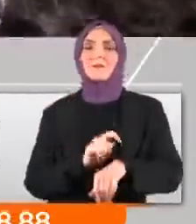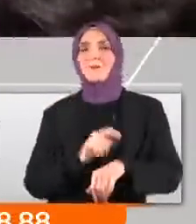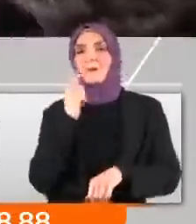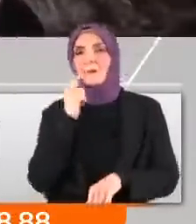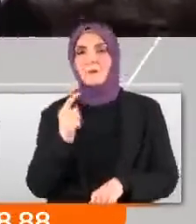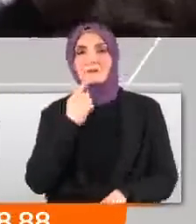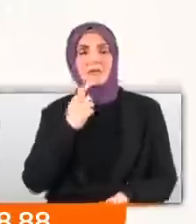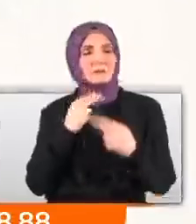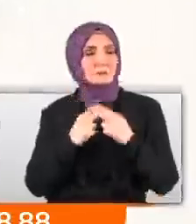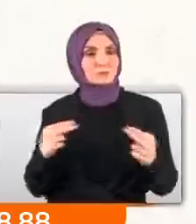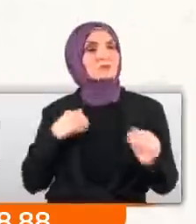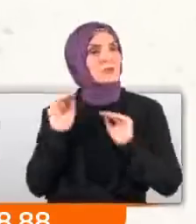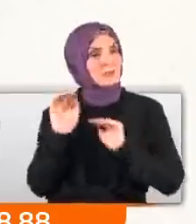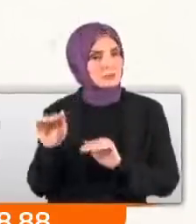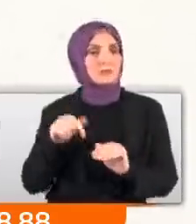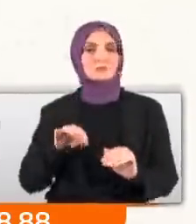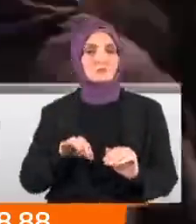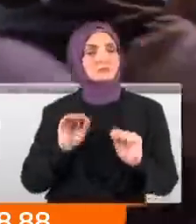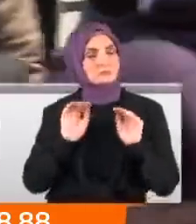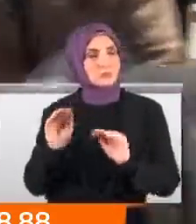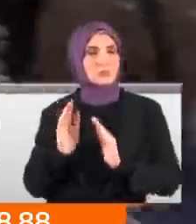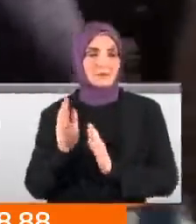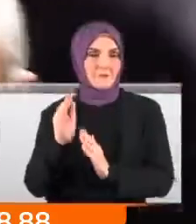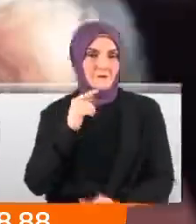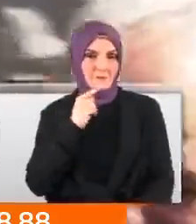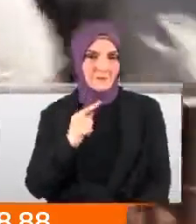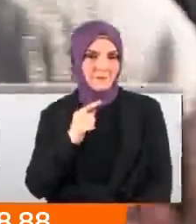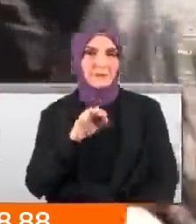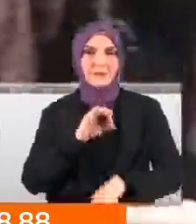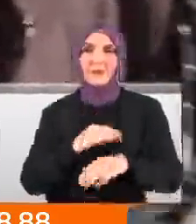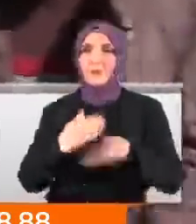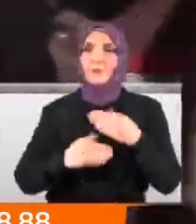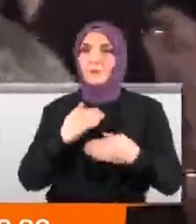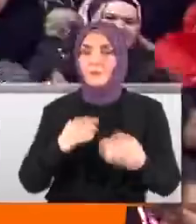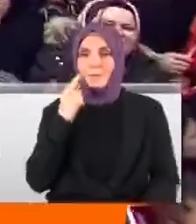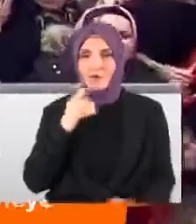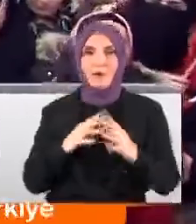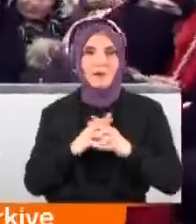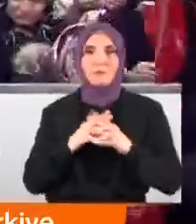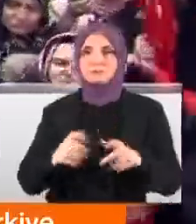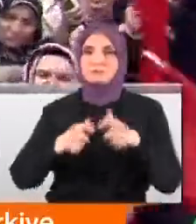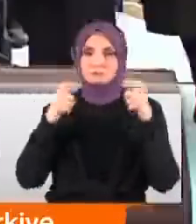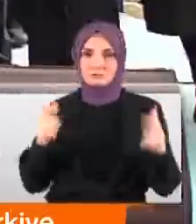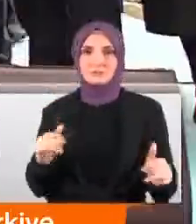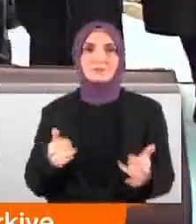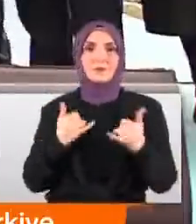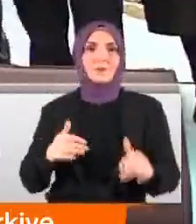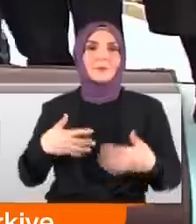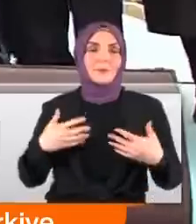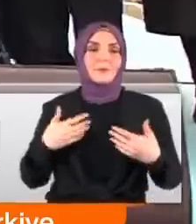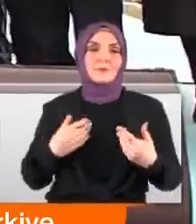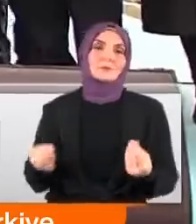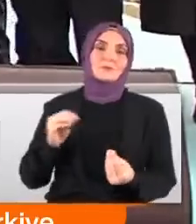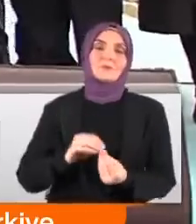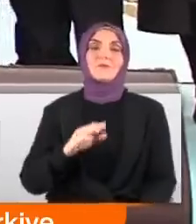Bugün de arkasındayız. Dakikalar ilerledikçe kalabalık da coşku da arttı. Cumhurbaşkanı Erdoğan toplu açılış töreni için